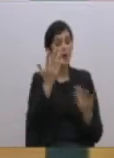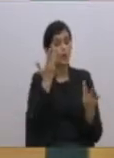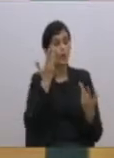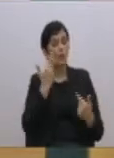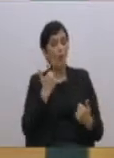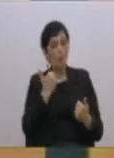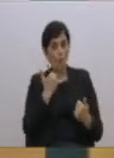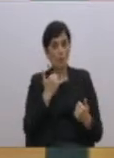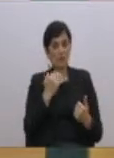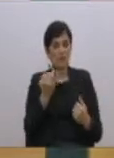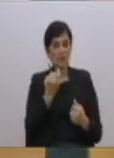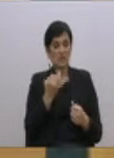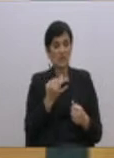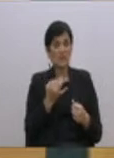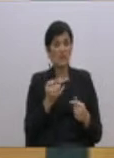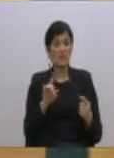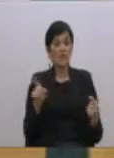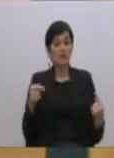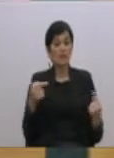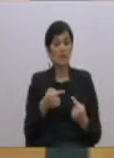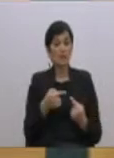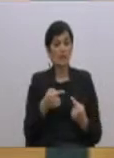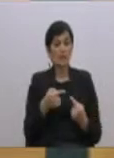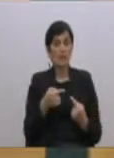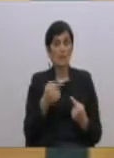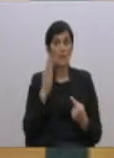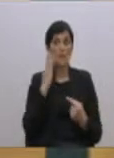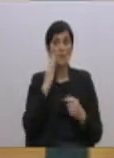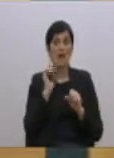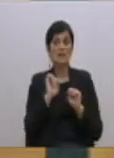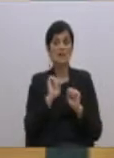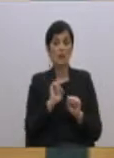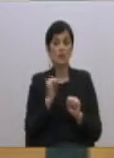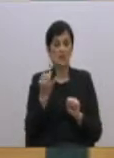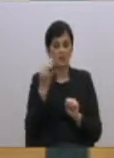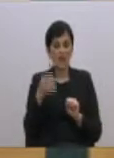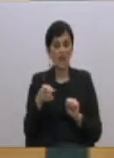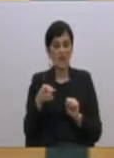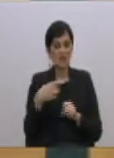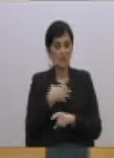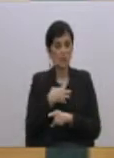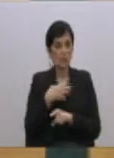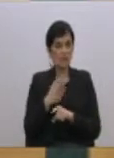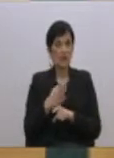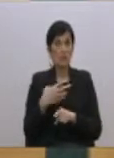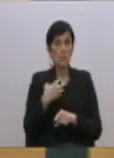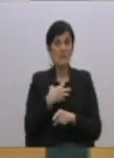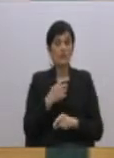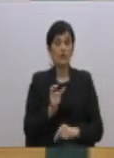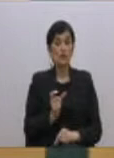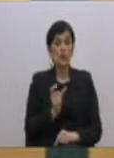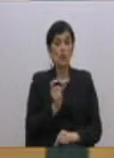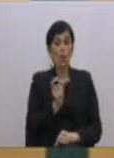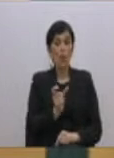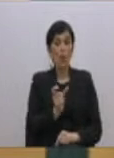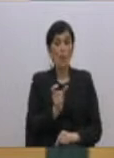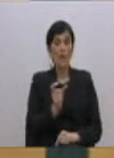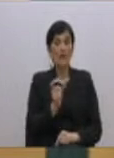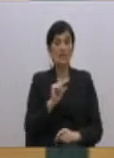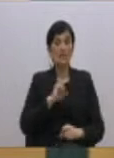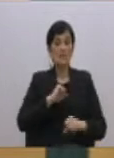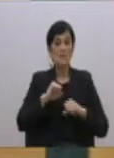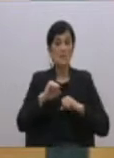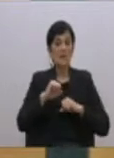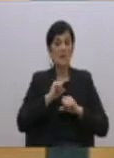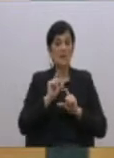ინტერესს. შესაბამისად, აქ მართსაჯულების ინტერესი გადაწონის ამას. და მნიშვნელოვანი კომპონენტი ეს მივლინება არ